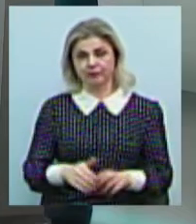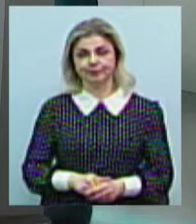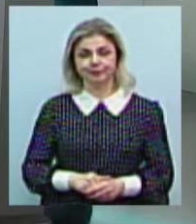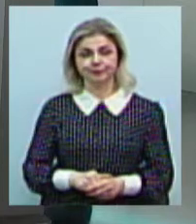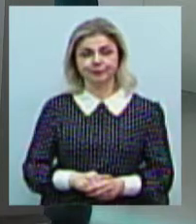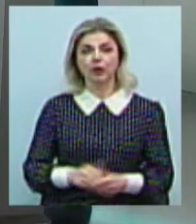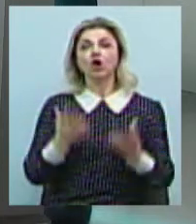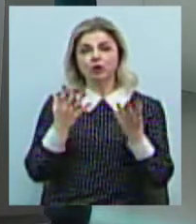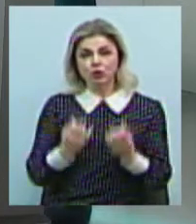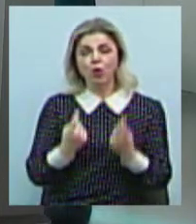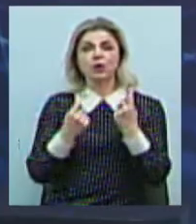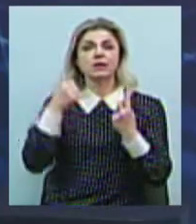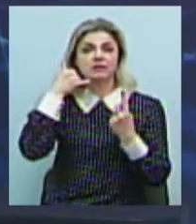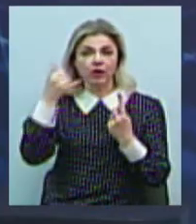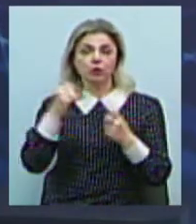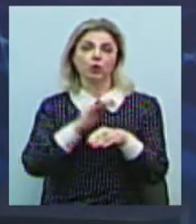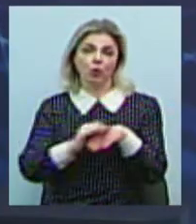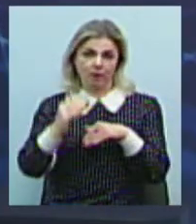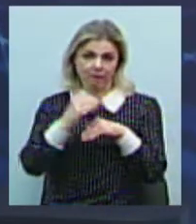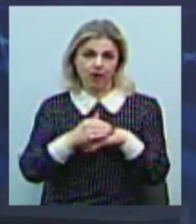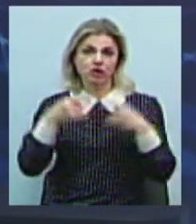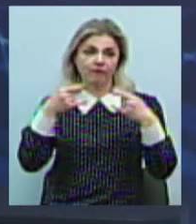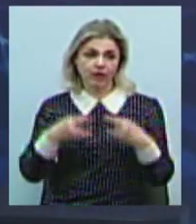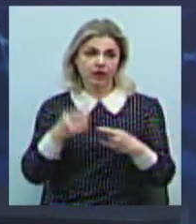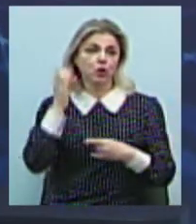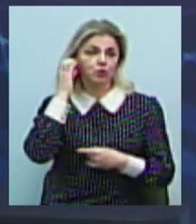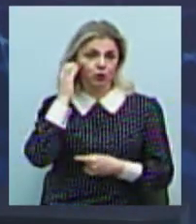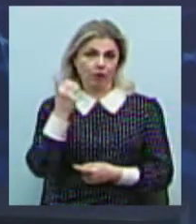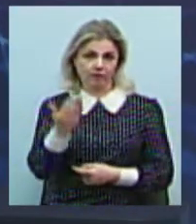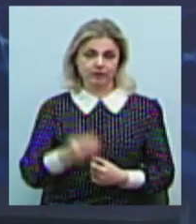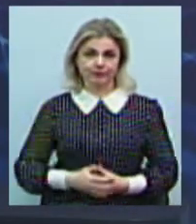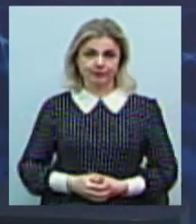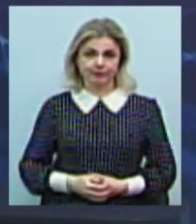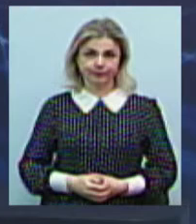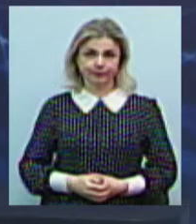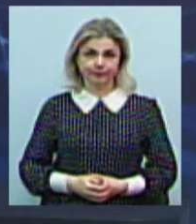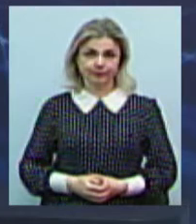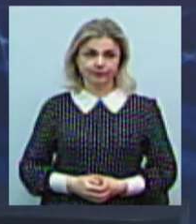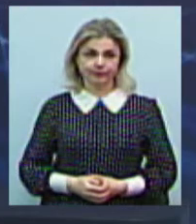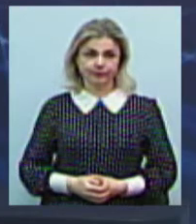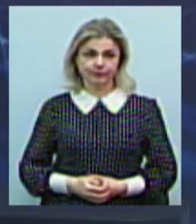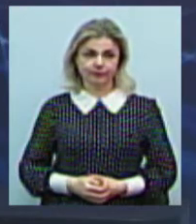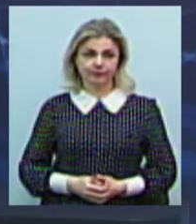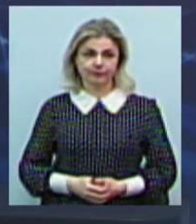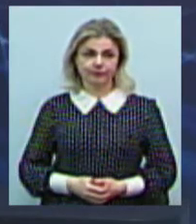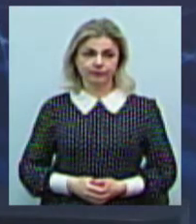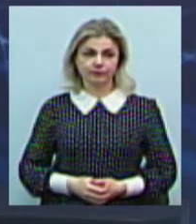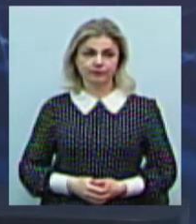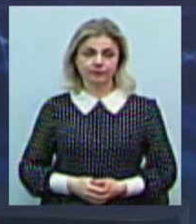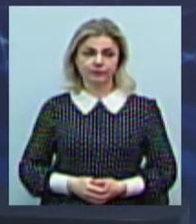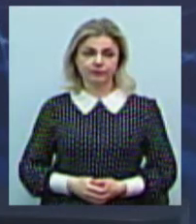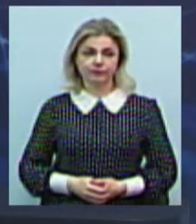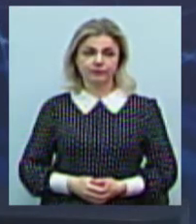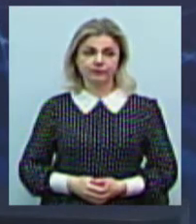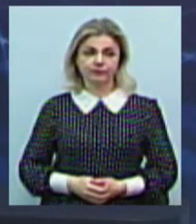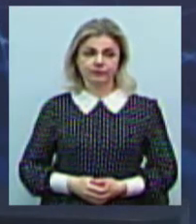вечір. Добрий вечір, ми в ефірі. Ви в ефірі. Алло. Алло, добрий день, це